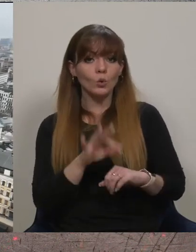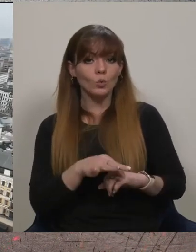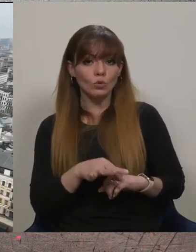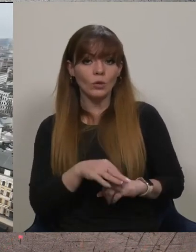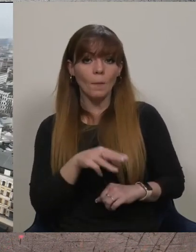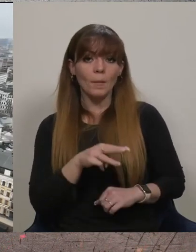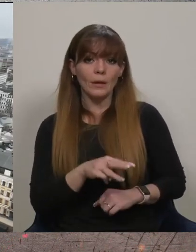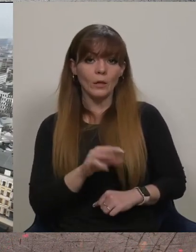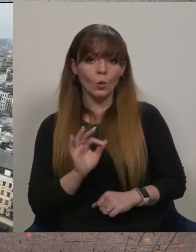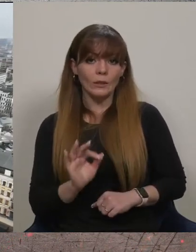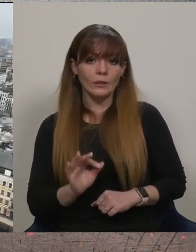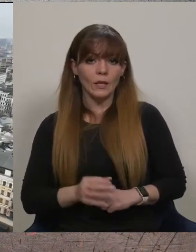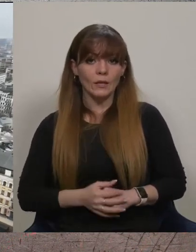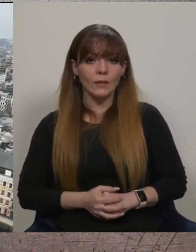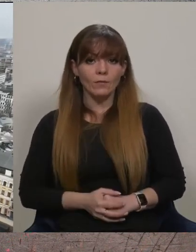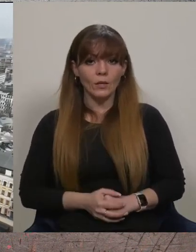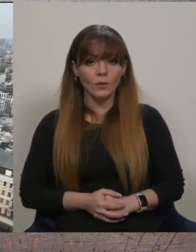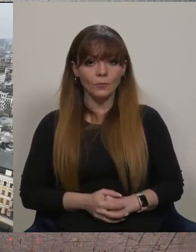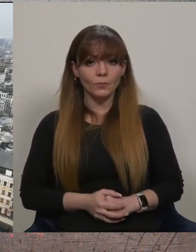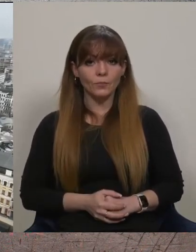Олександрівна.